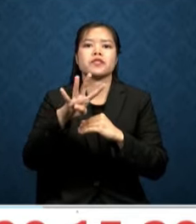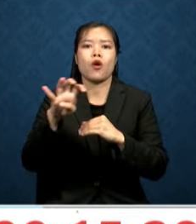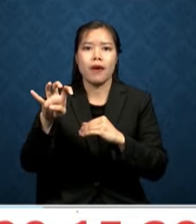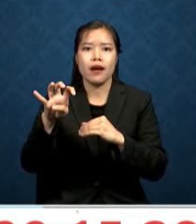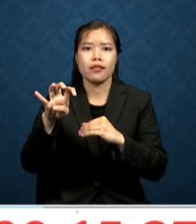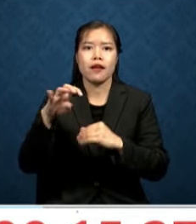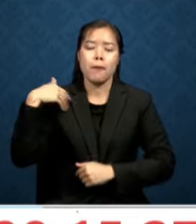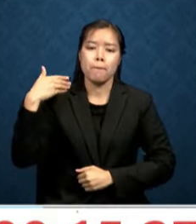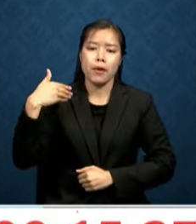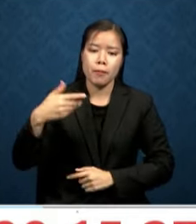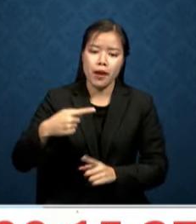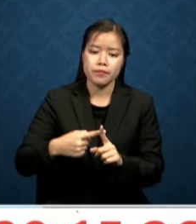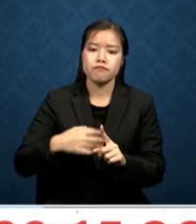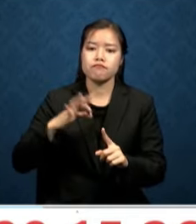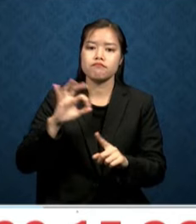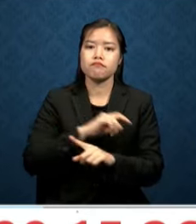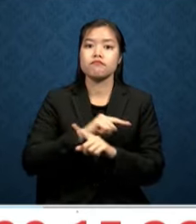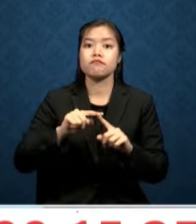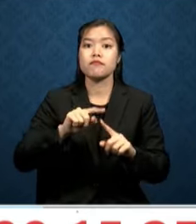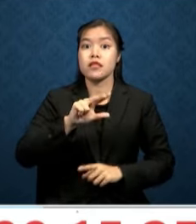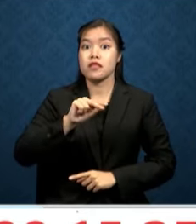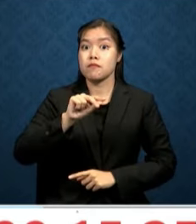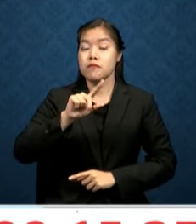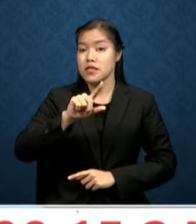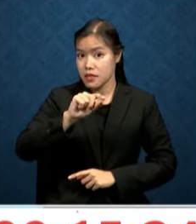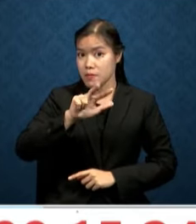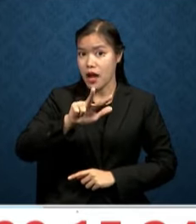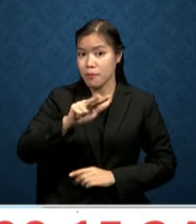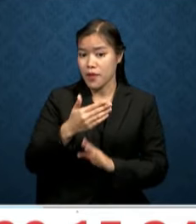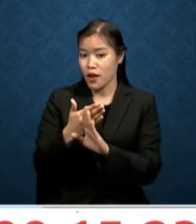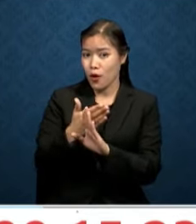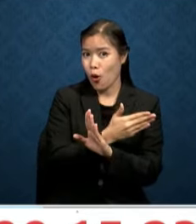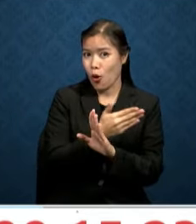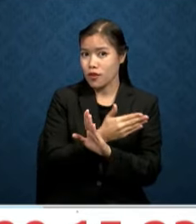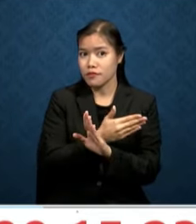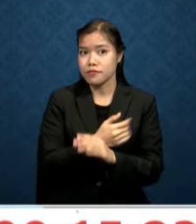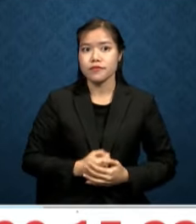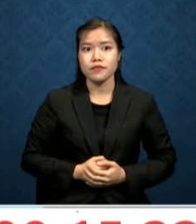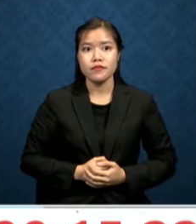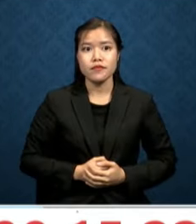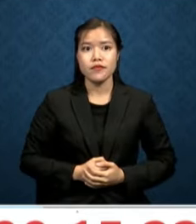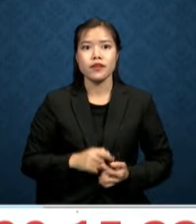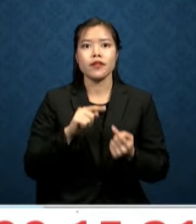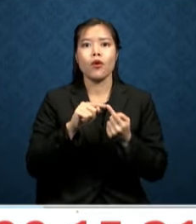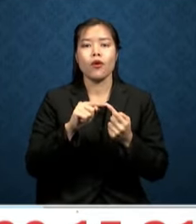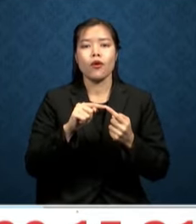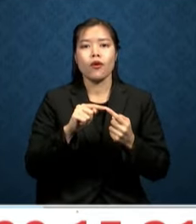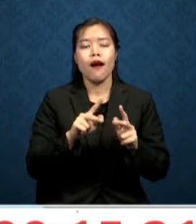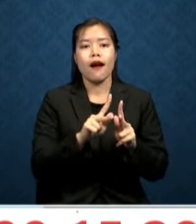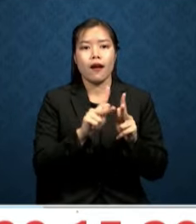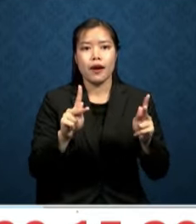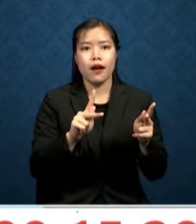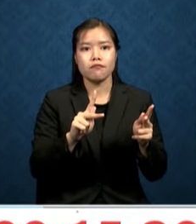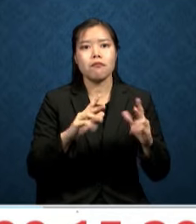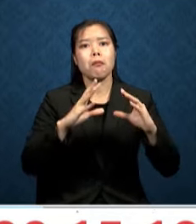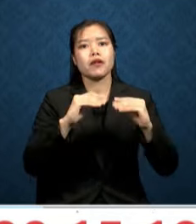ทั่งวันที่23กันยายนนะครับซึ่งเป็นก่อนหน้านั้นไม่กี่วันซึ่งบอร์ดค่าจ้างเนี่ยก็ล้มนะล้มการประชุม